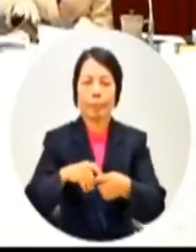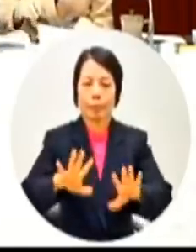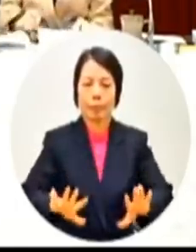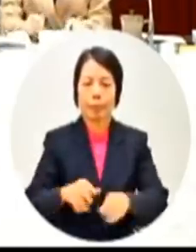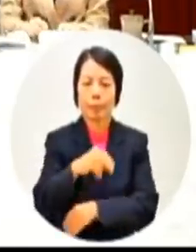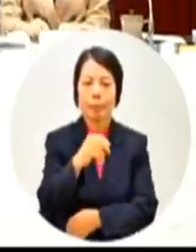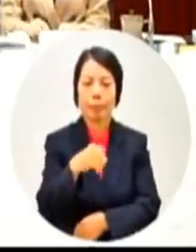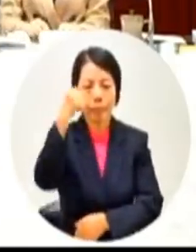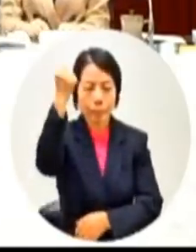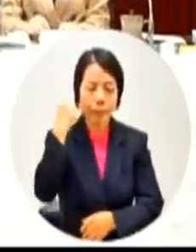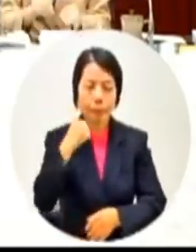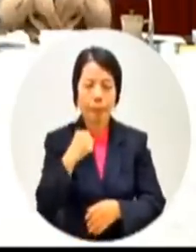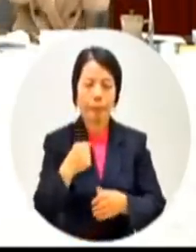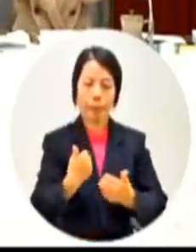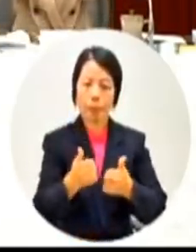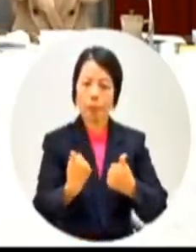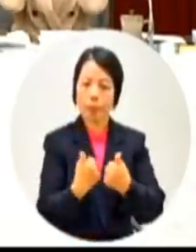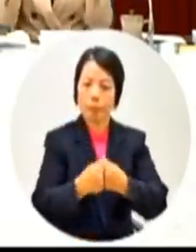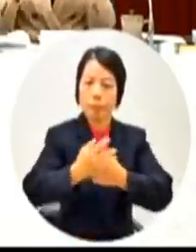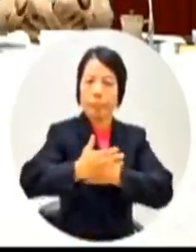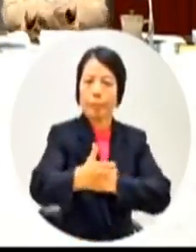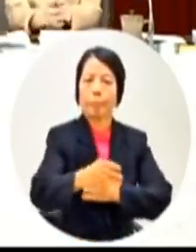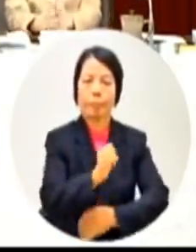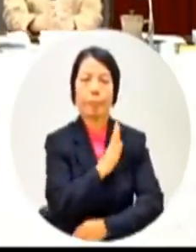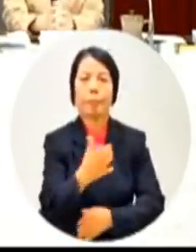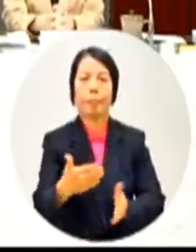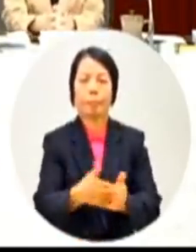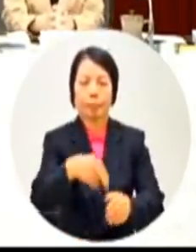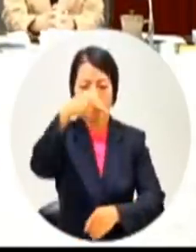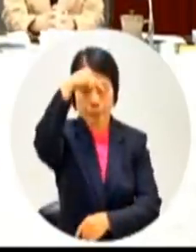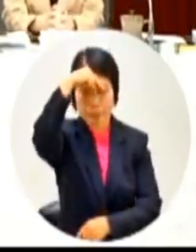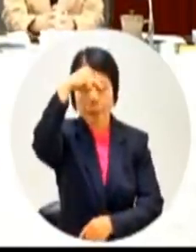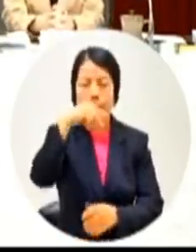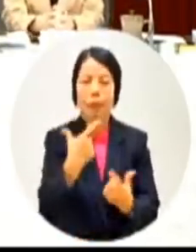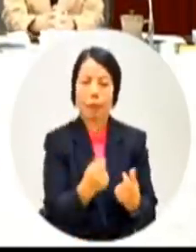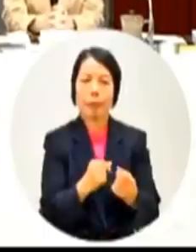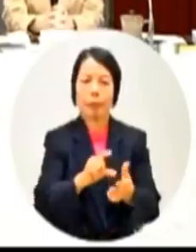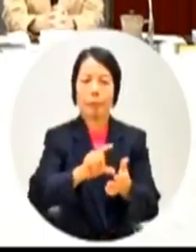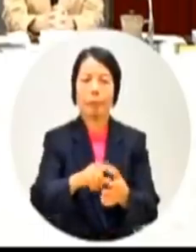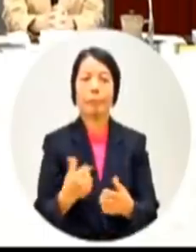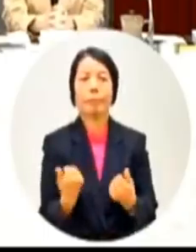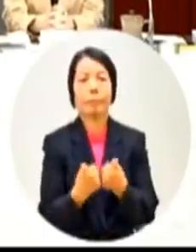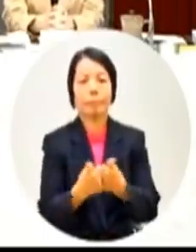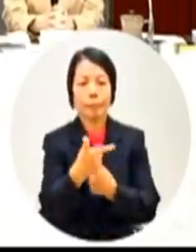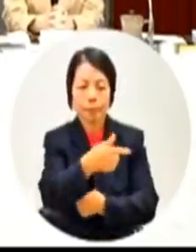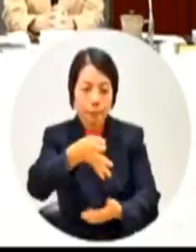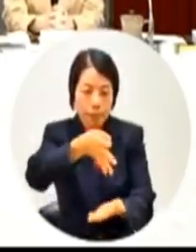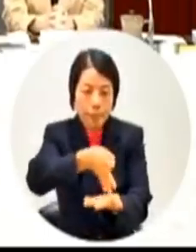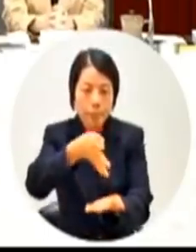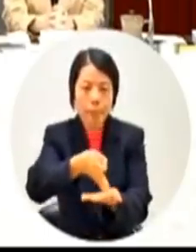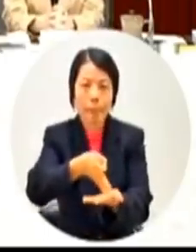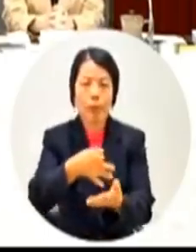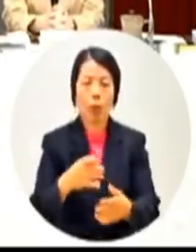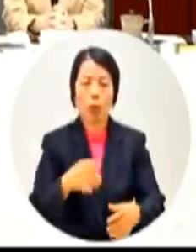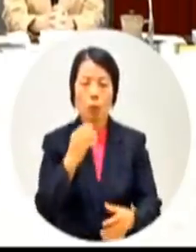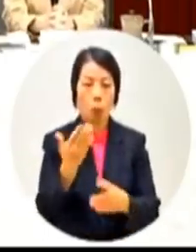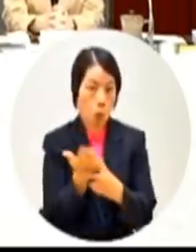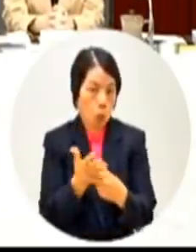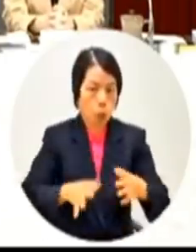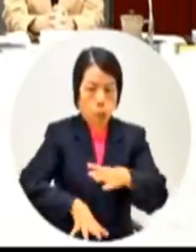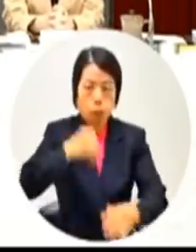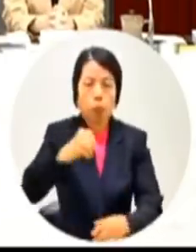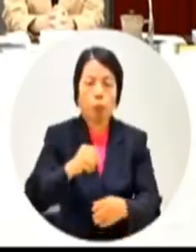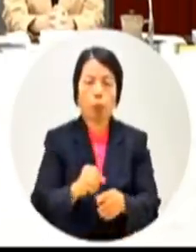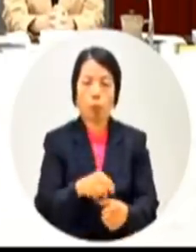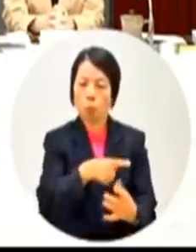午及明天的执行再按照各位议员登记或抽签顺序依序发言。首